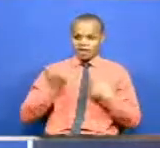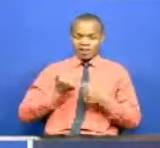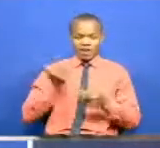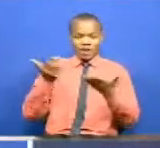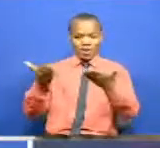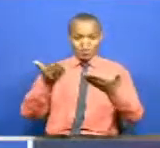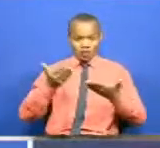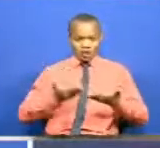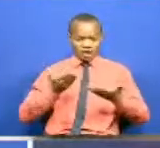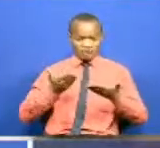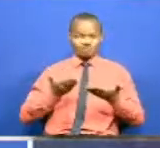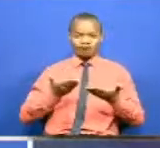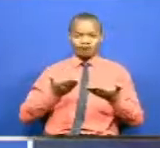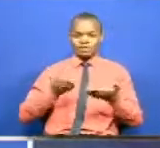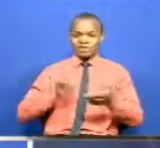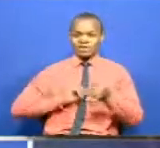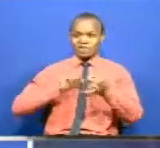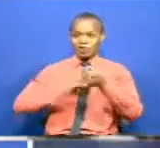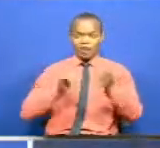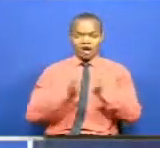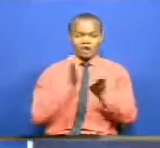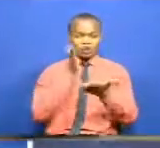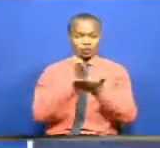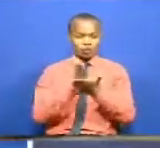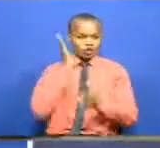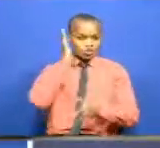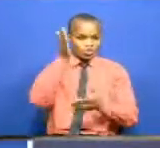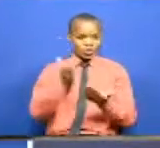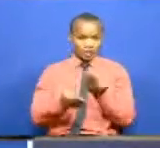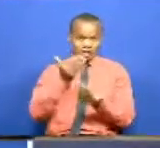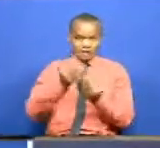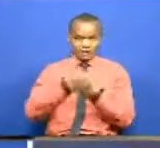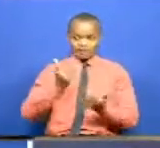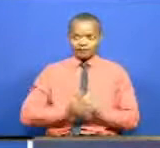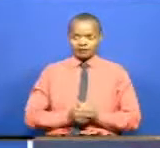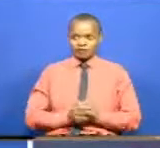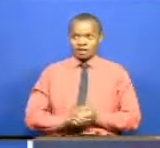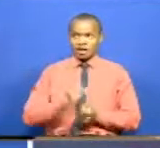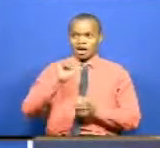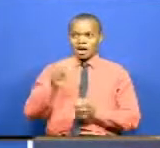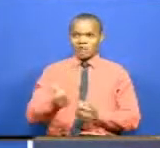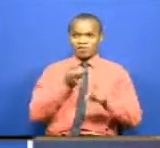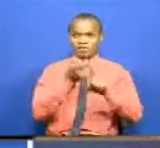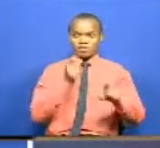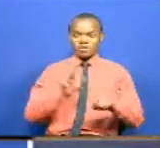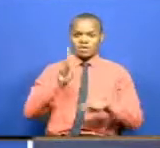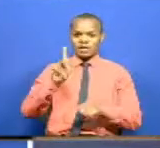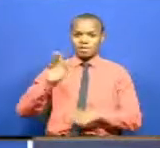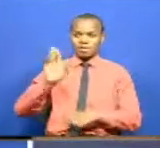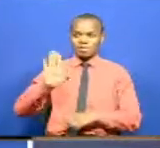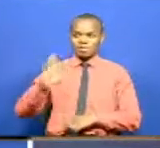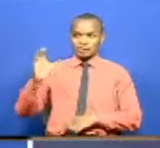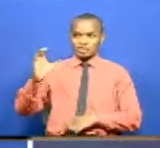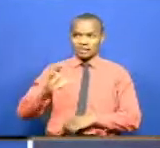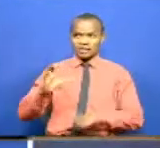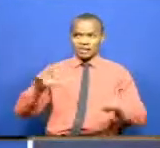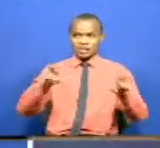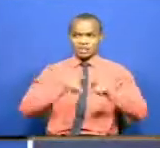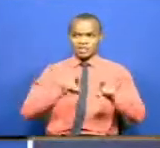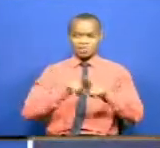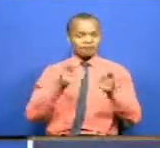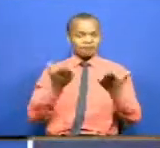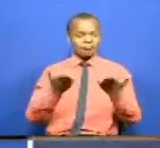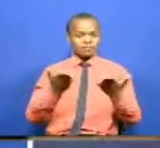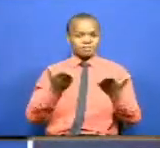huyu mtoto yangu na nitamshukua kama mtoto wangu. Wenzake kutoka shirika la utangazaji nchini KBC pia hawakuachwa